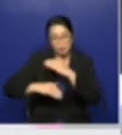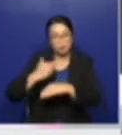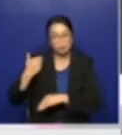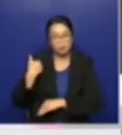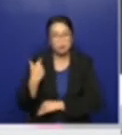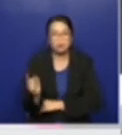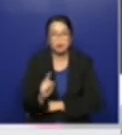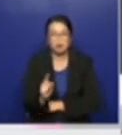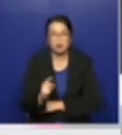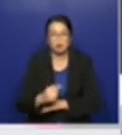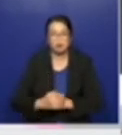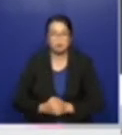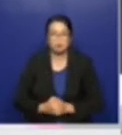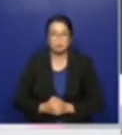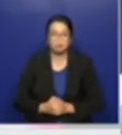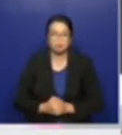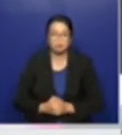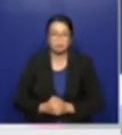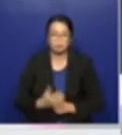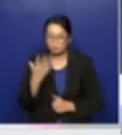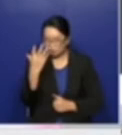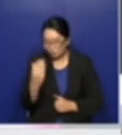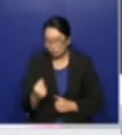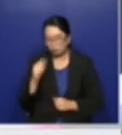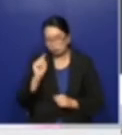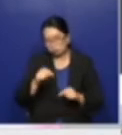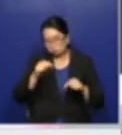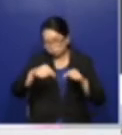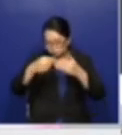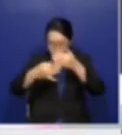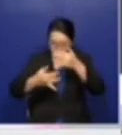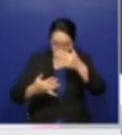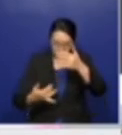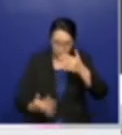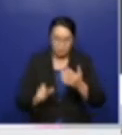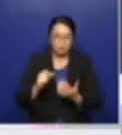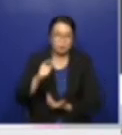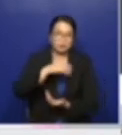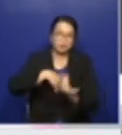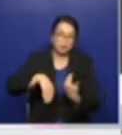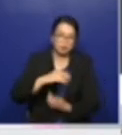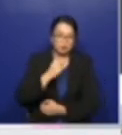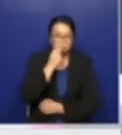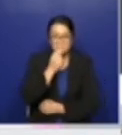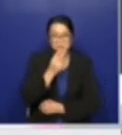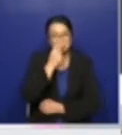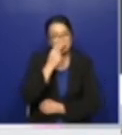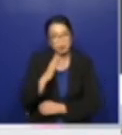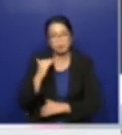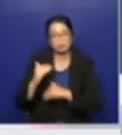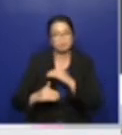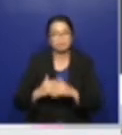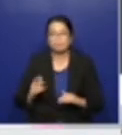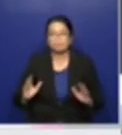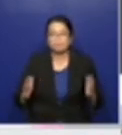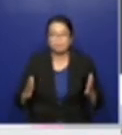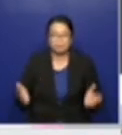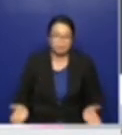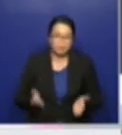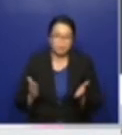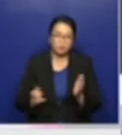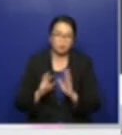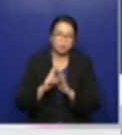านครับนอกนั้นมีด้านอื่นๆด้านเศรษฐกิจผมก็ยังไม่เห็นอะไรที่ก้าวหน้าส่งเสริมระบ